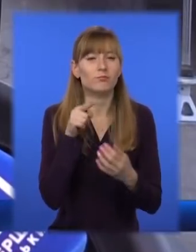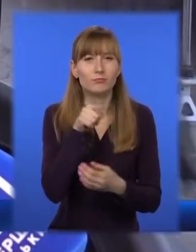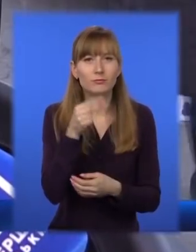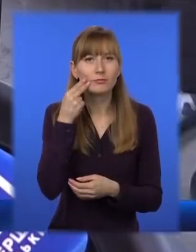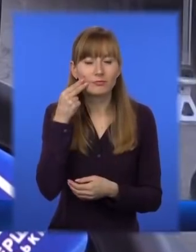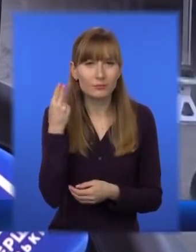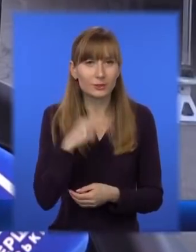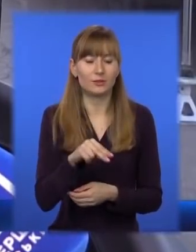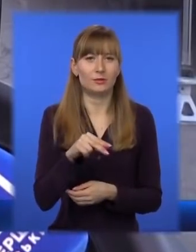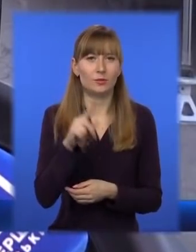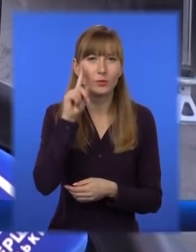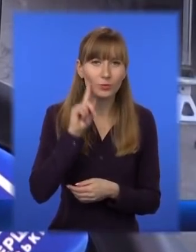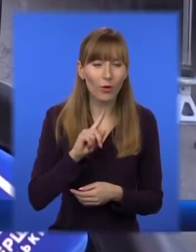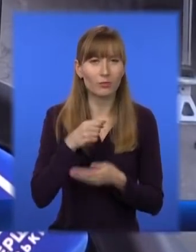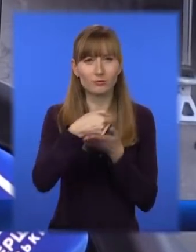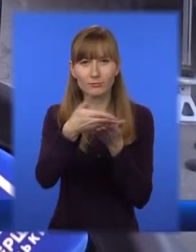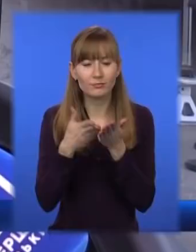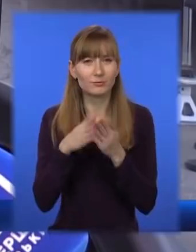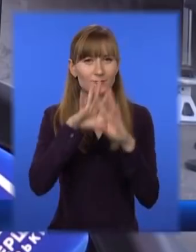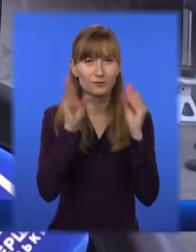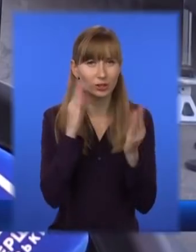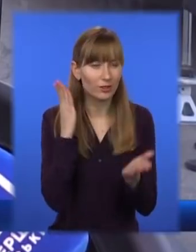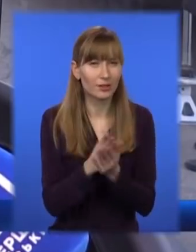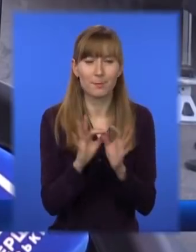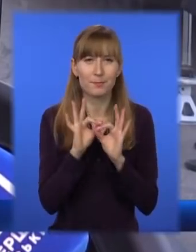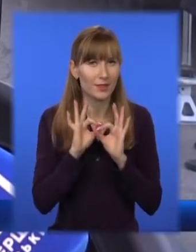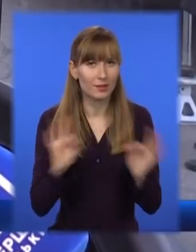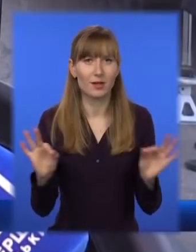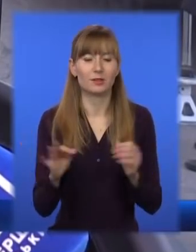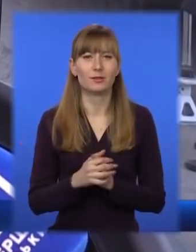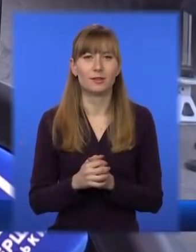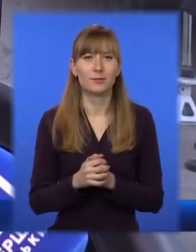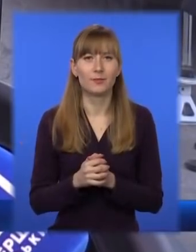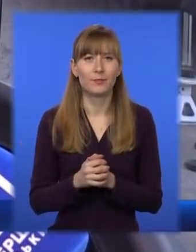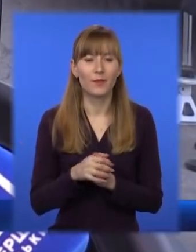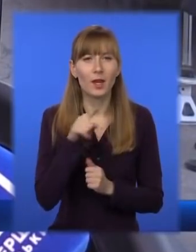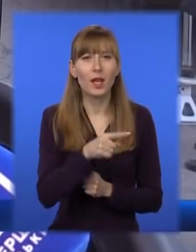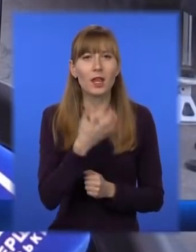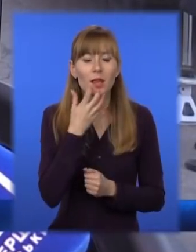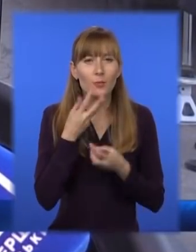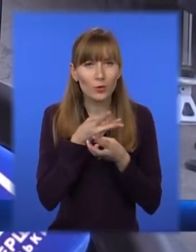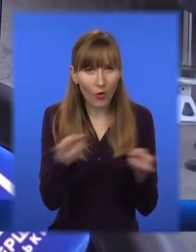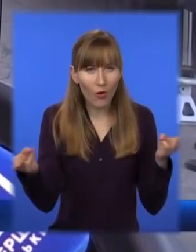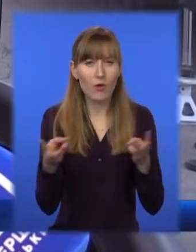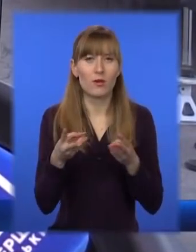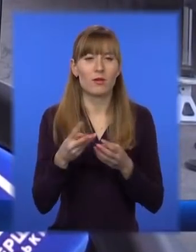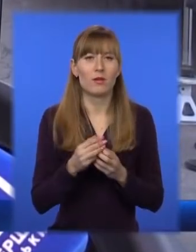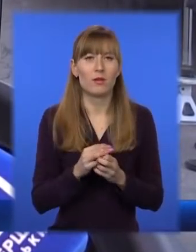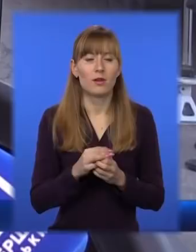нове, хороше, комфортабельне. Автобуси, все прекрасно, печка греет в